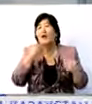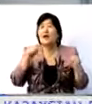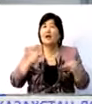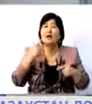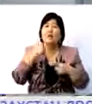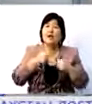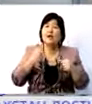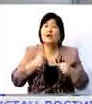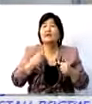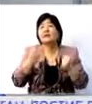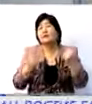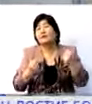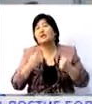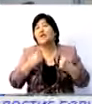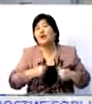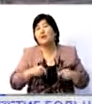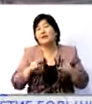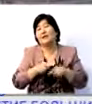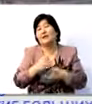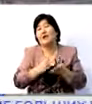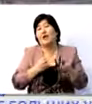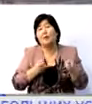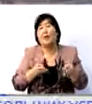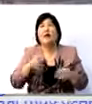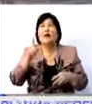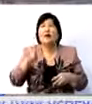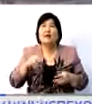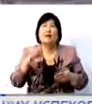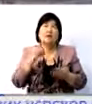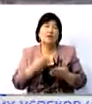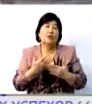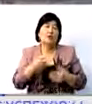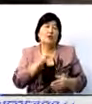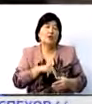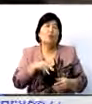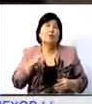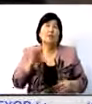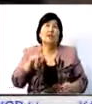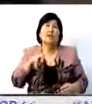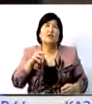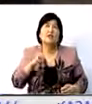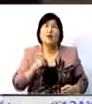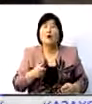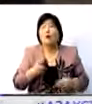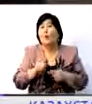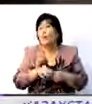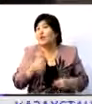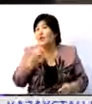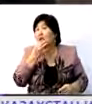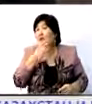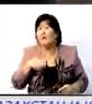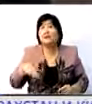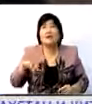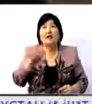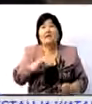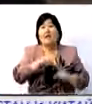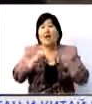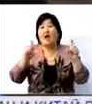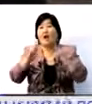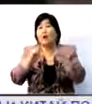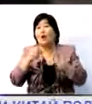гостиница, вулканизация, баня и даже пекарня. Коллеги по достоинству оценили работу Муслима. Очень даже понравились все объекты.